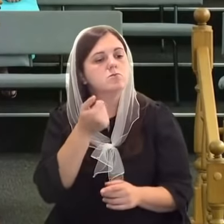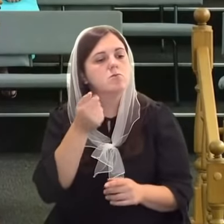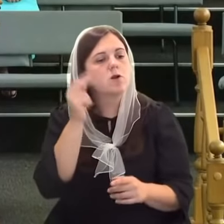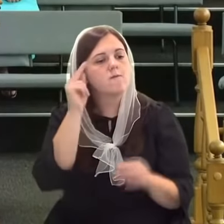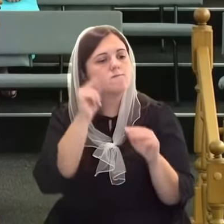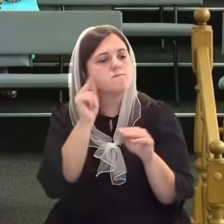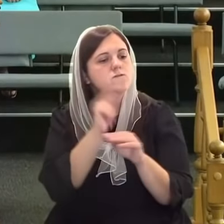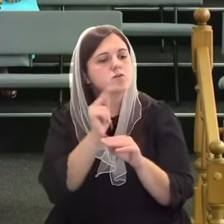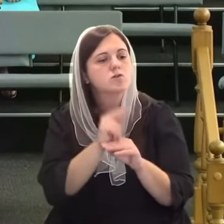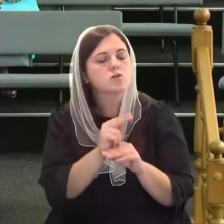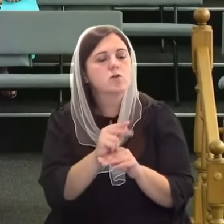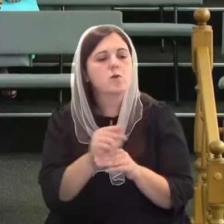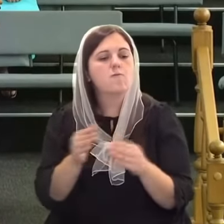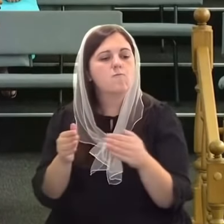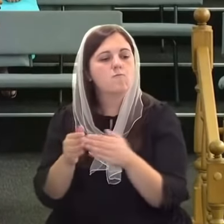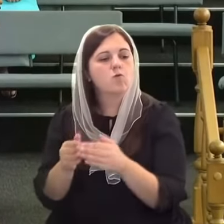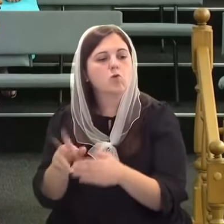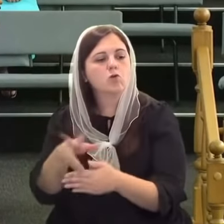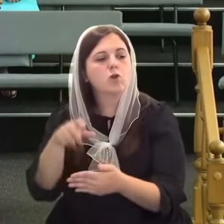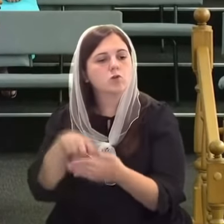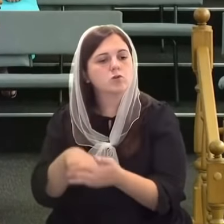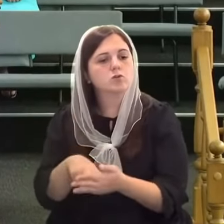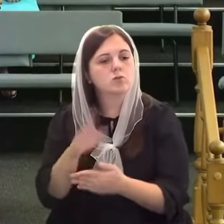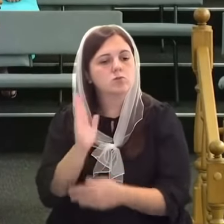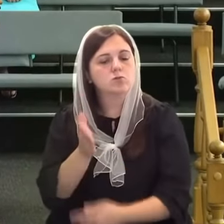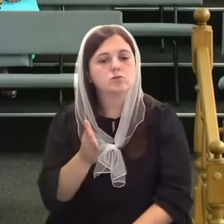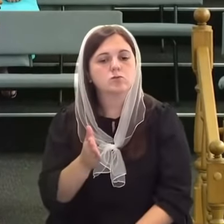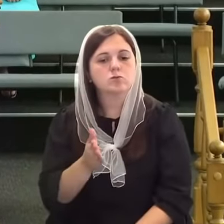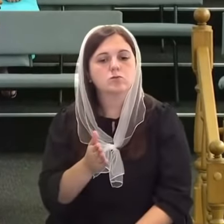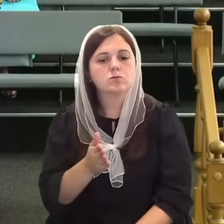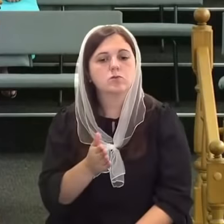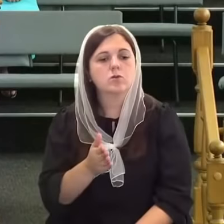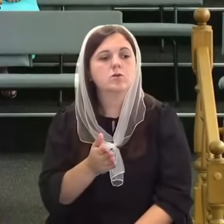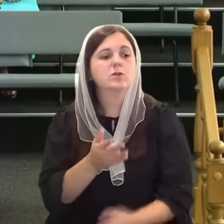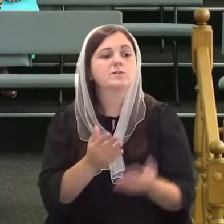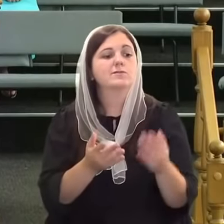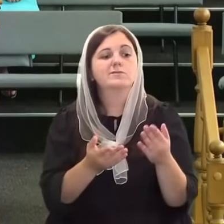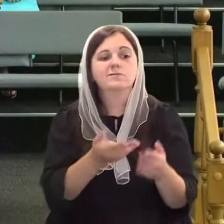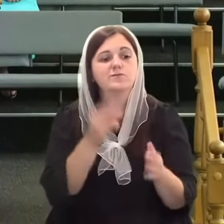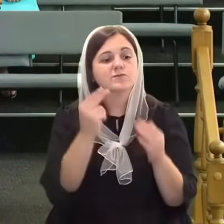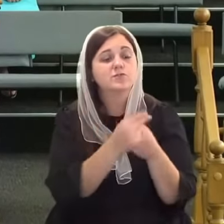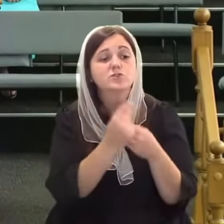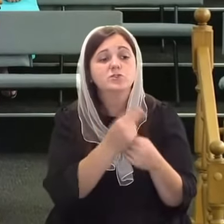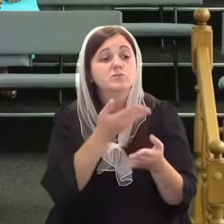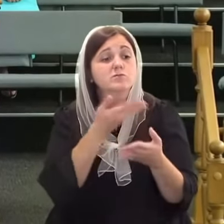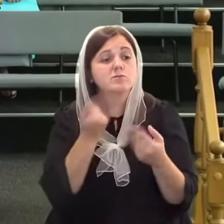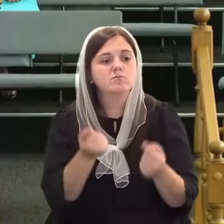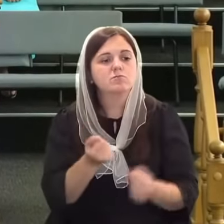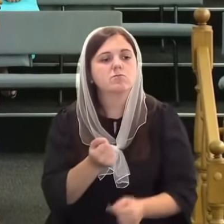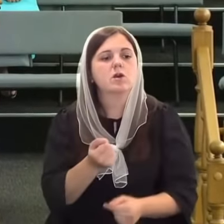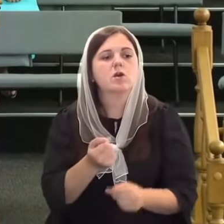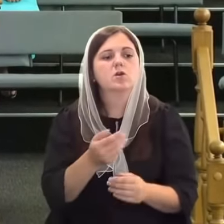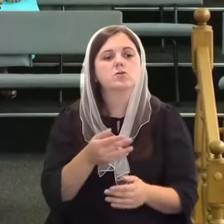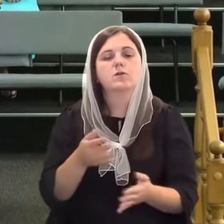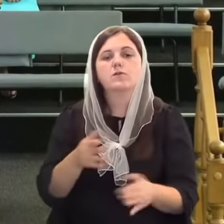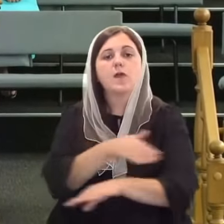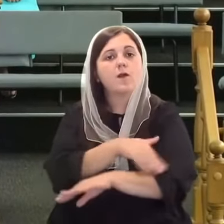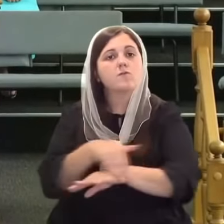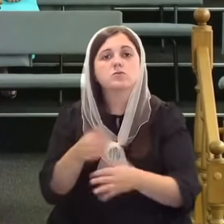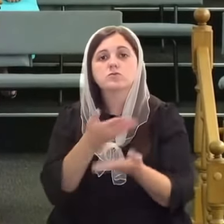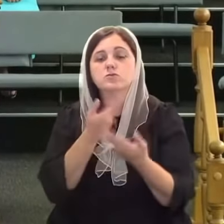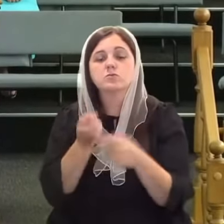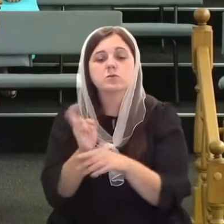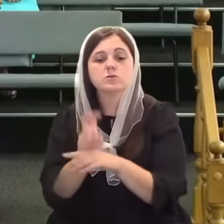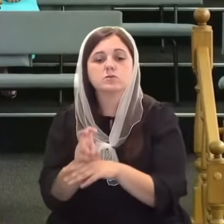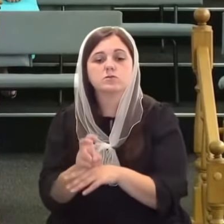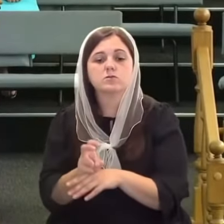поставлю. Не выучи Псалом 118, гулять не пойдешь». И учат. И деньги